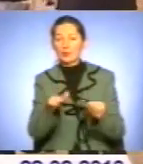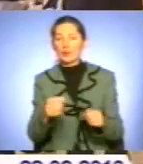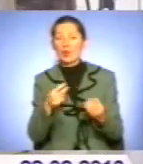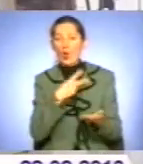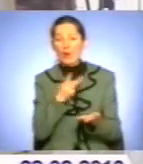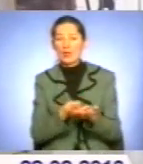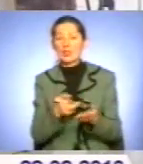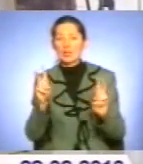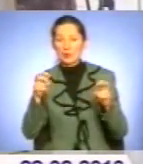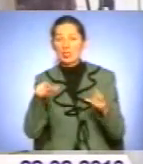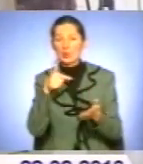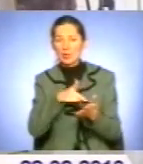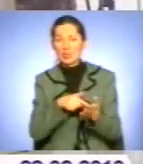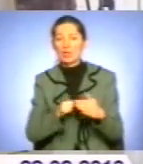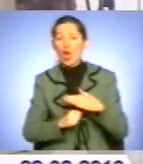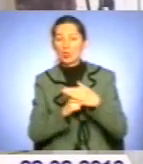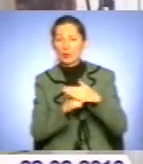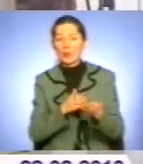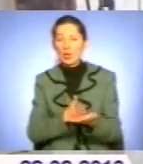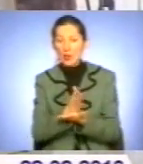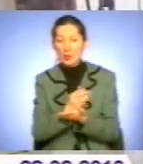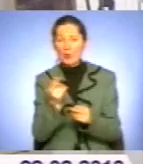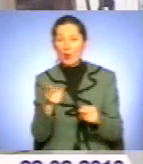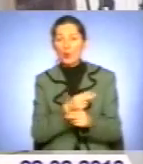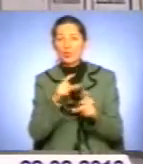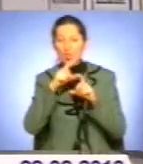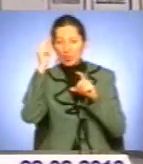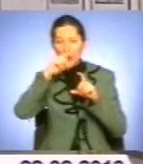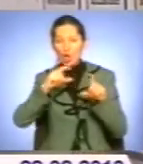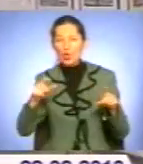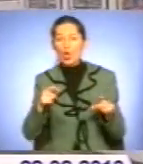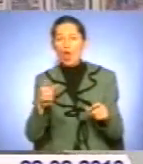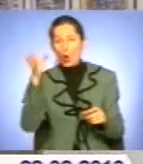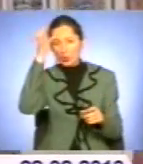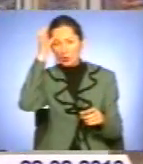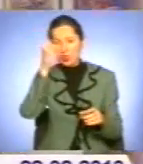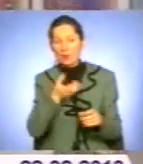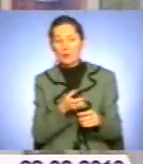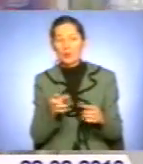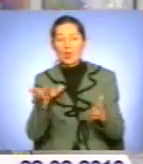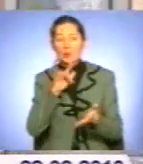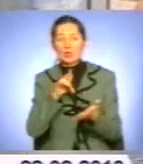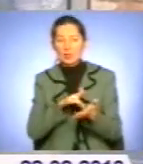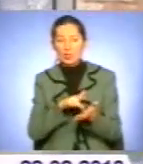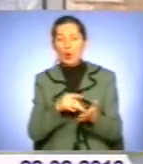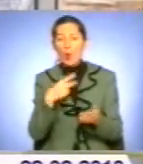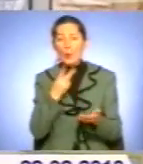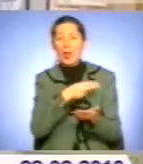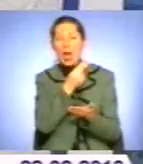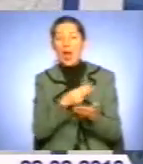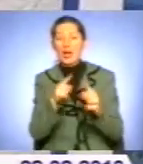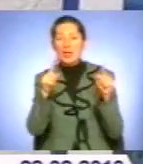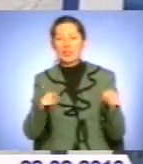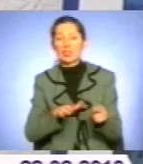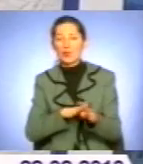містечок за основними напрями позашкільної освіти. Місто мистецтв презентувало близько 200 картин та скульптур, виконаних учнями Київської